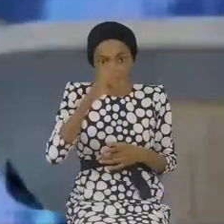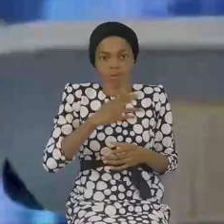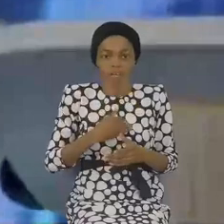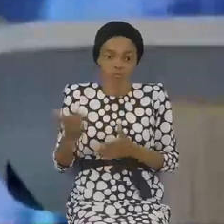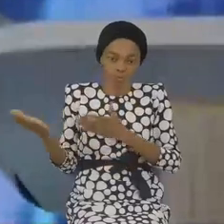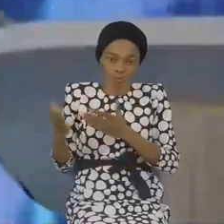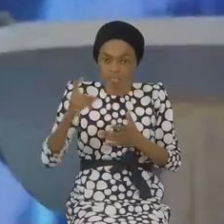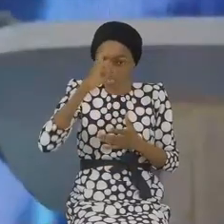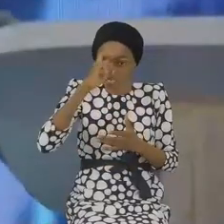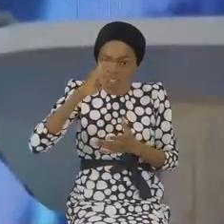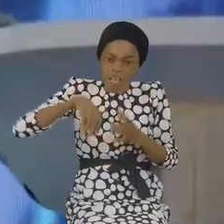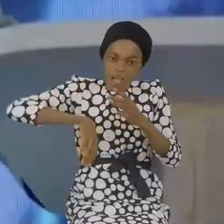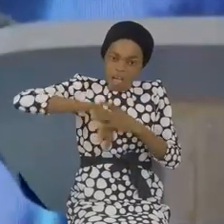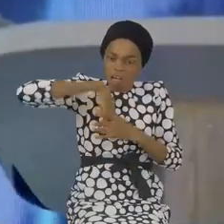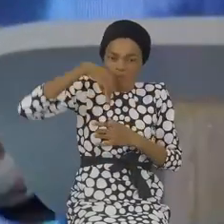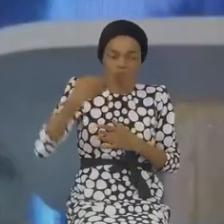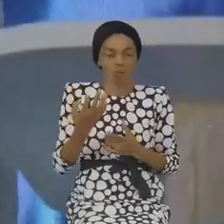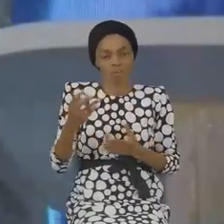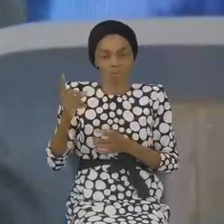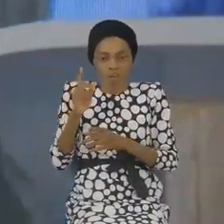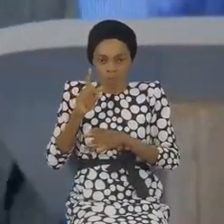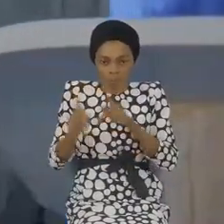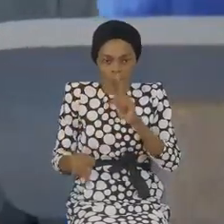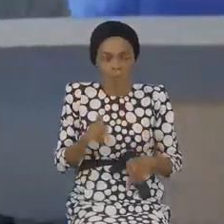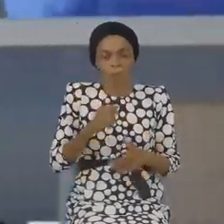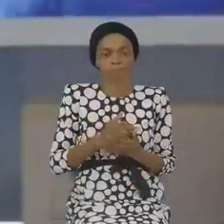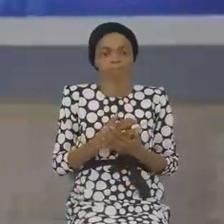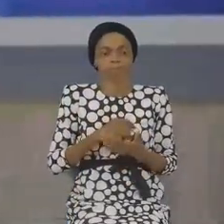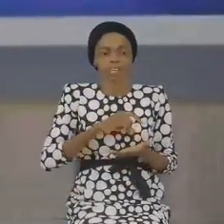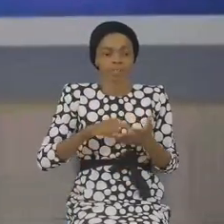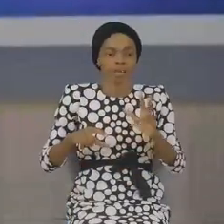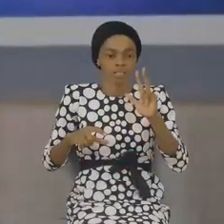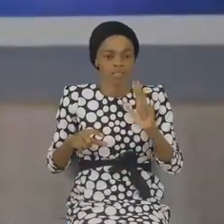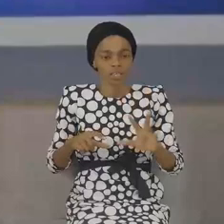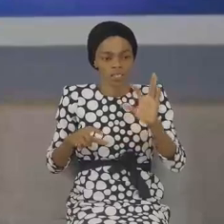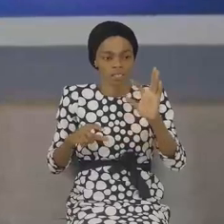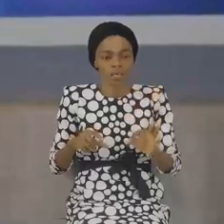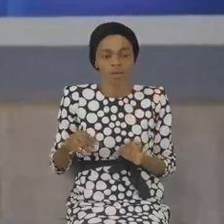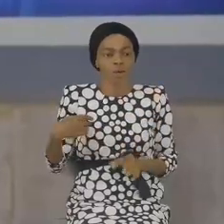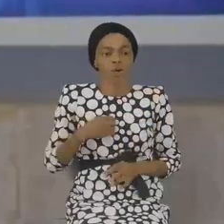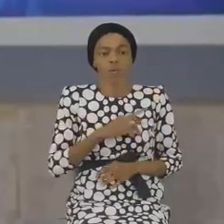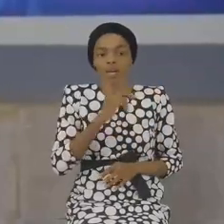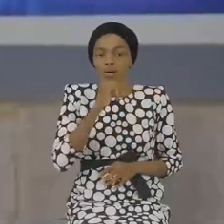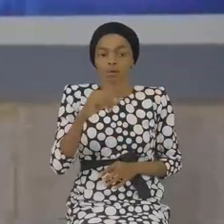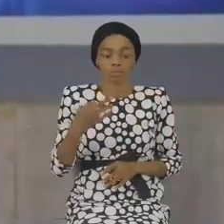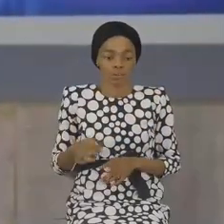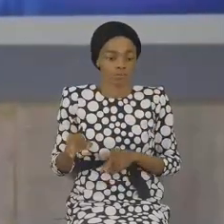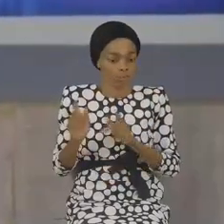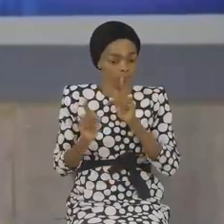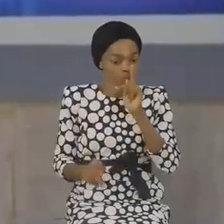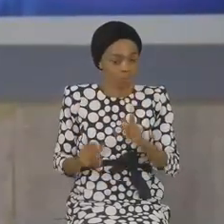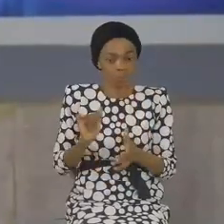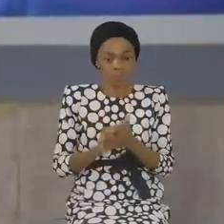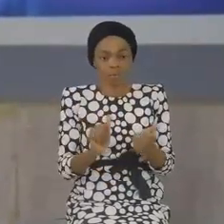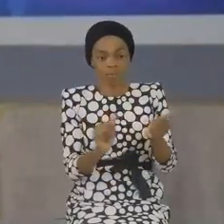vie. Et il dit dans le verset 39, « Mais nous ne sommes pas de ceux qui se retirent pour se perdre,